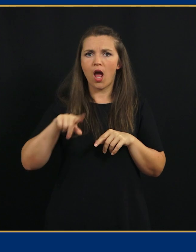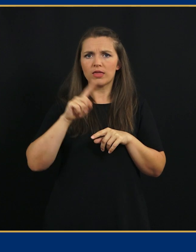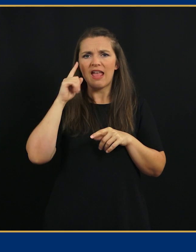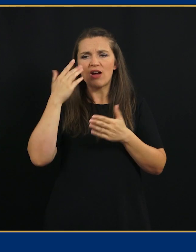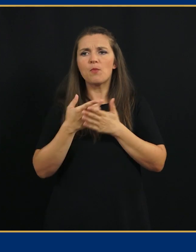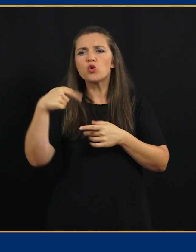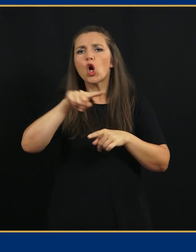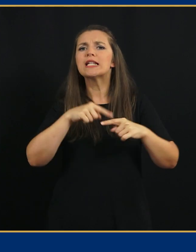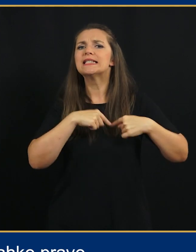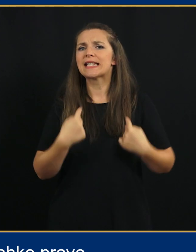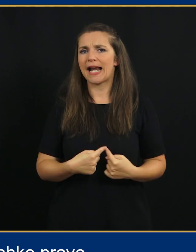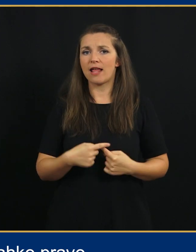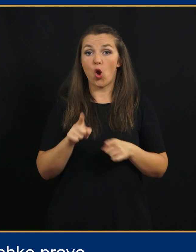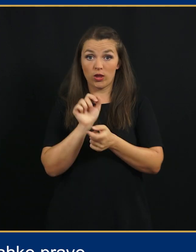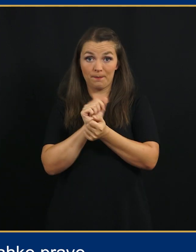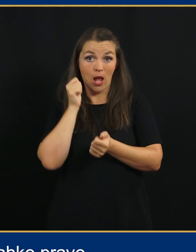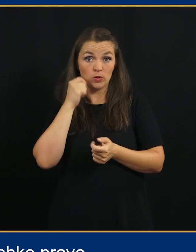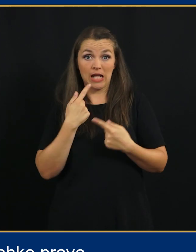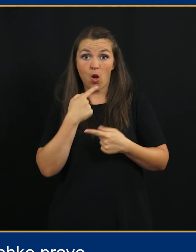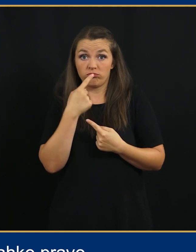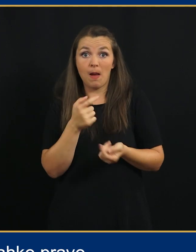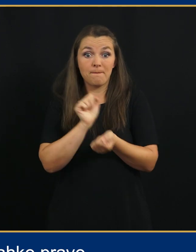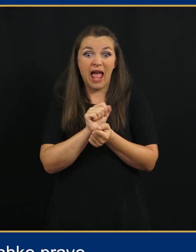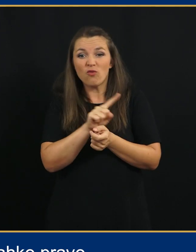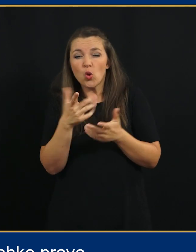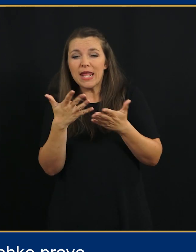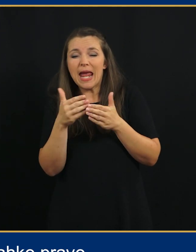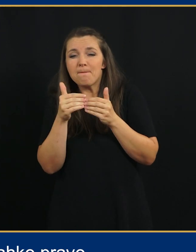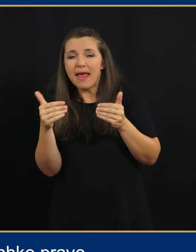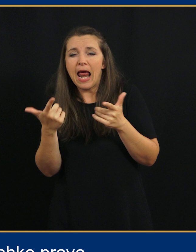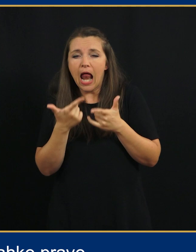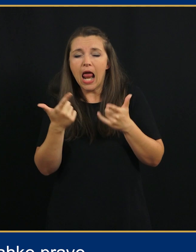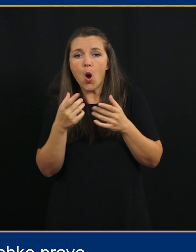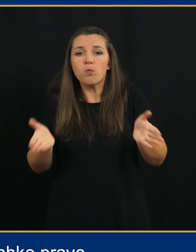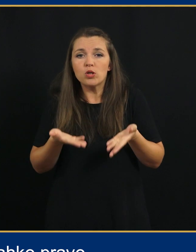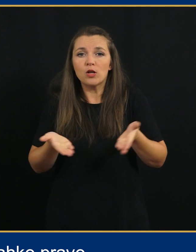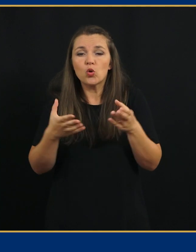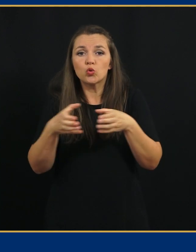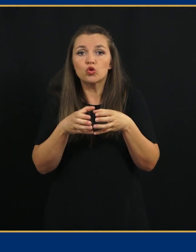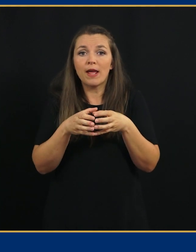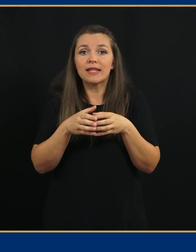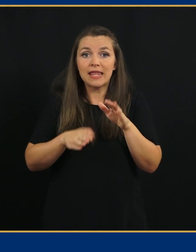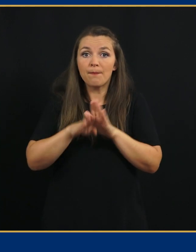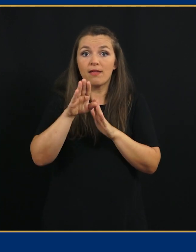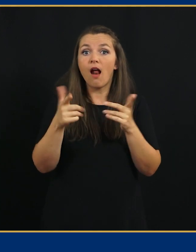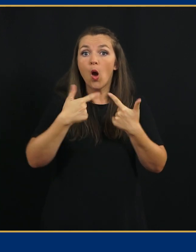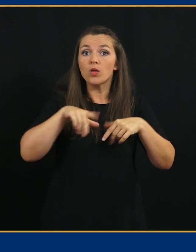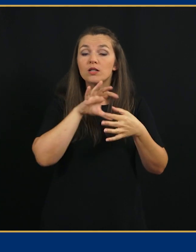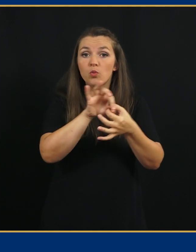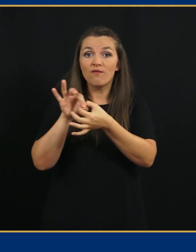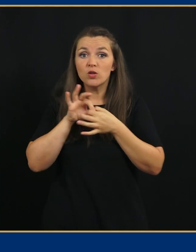nameni iskreni. Kot pravnica lahko potrdim, da lahko pravo do neke mere pospešuje družbeni napredek. Lahko nas